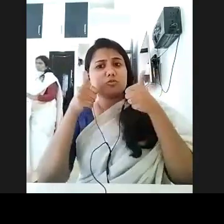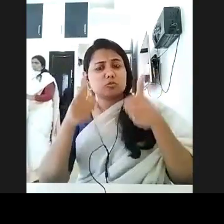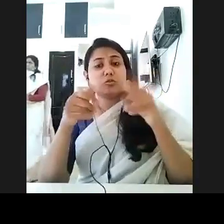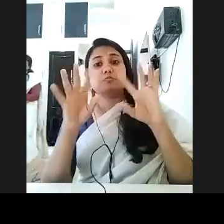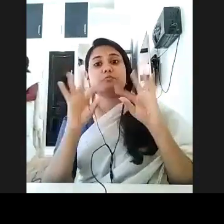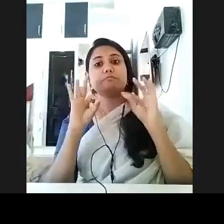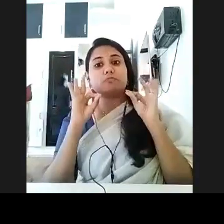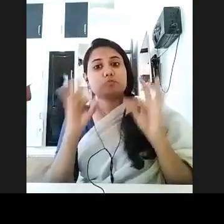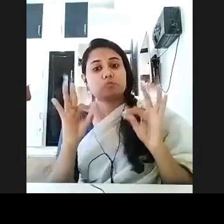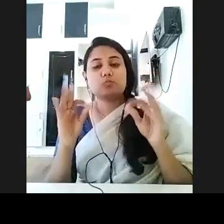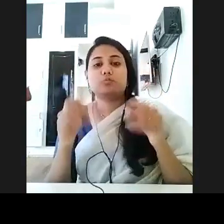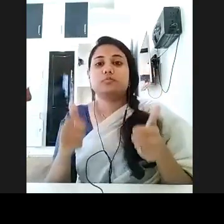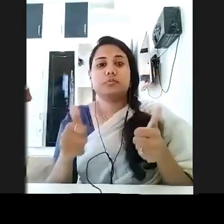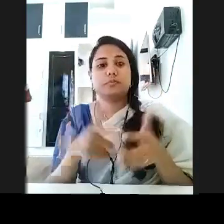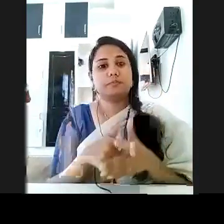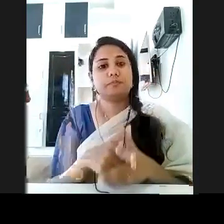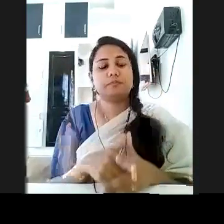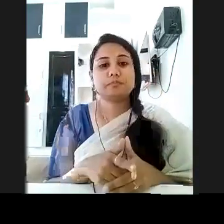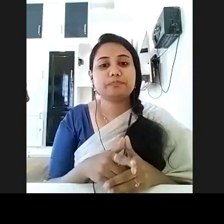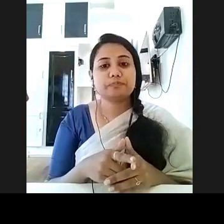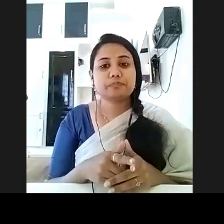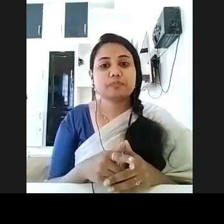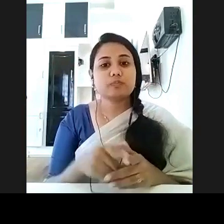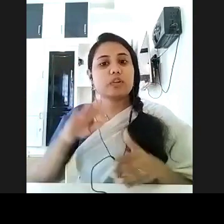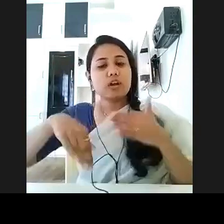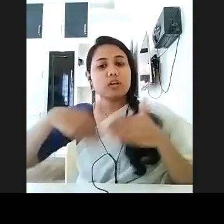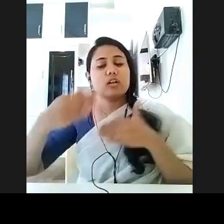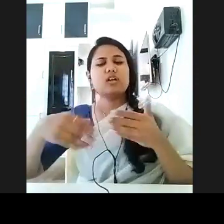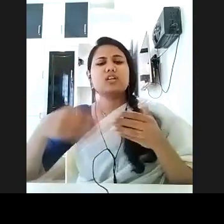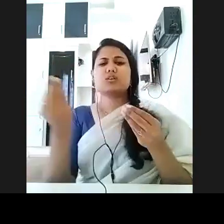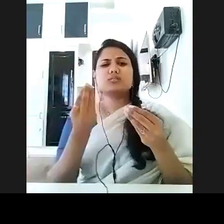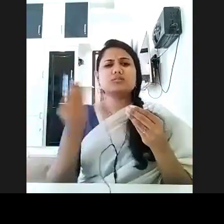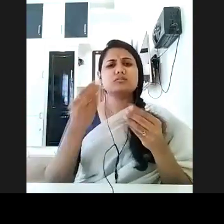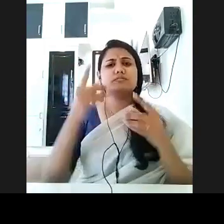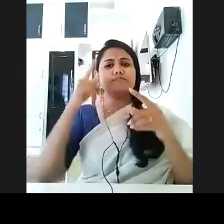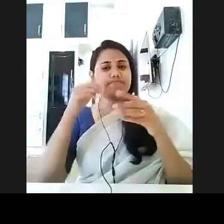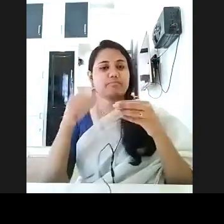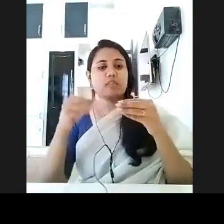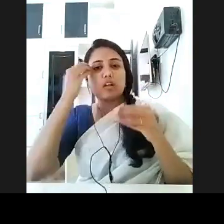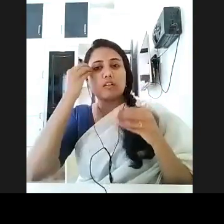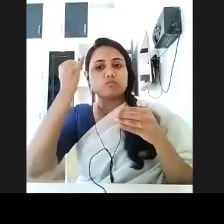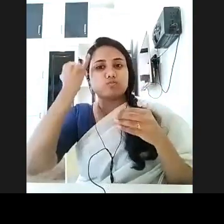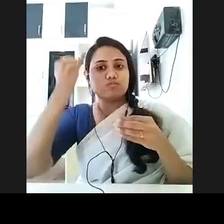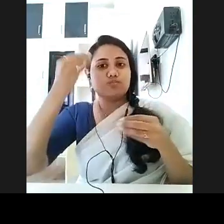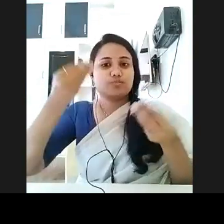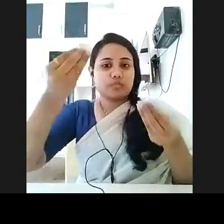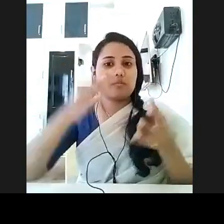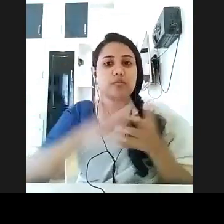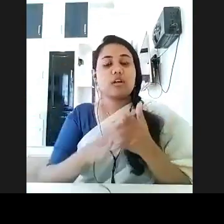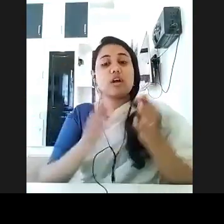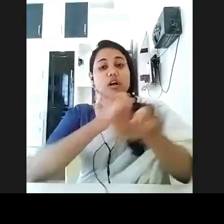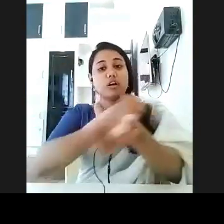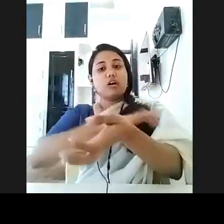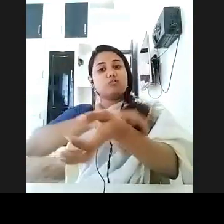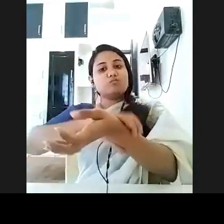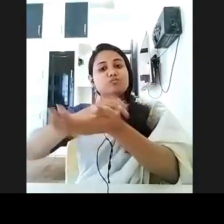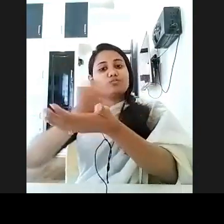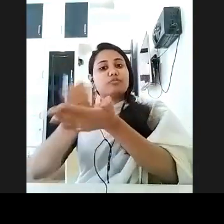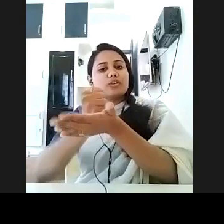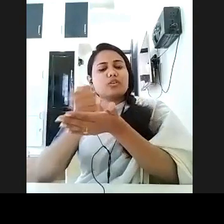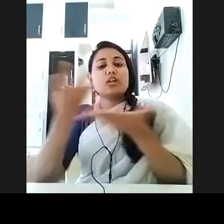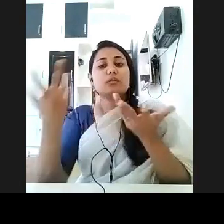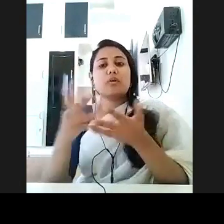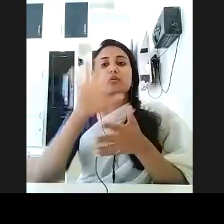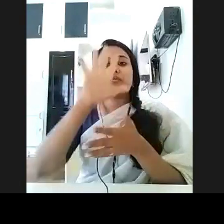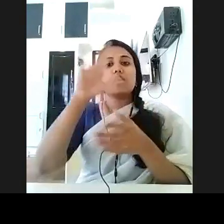കാണുന്നത്. സോ ചില റെക്കമെൻഡേഷൻസ് എങ്ങനെയാ പറഞ്ഞാൽ ഫിസിയോതെറാപ്പി യൂഷ്വലി നമുക്ക് ഡെയിലി വേണം, ബട്ട് അറ്റ്ലീസ്റ്റ് 5 days